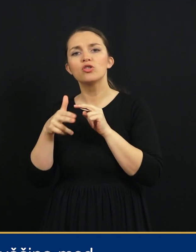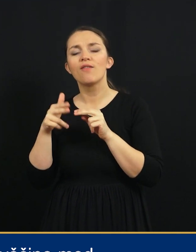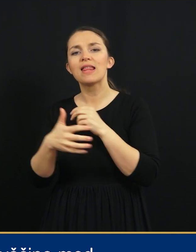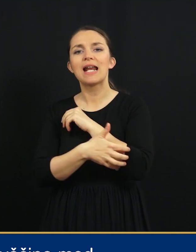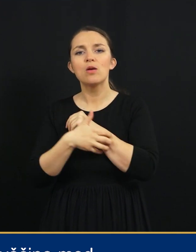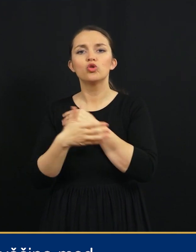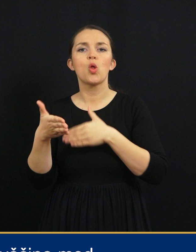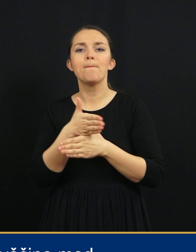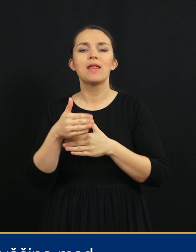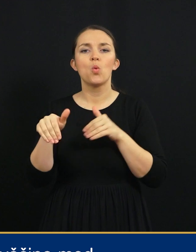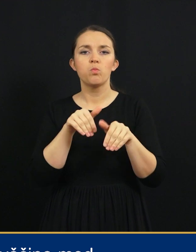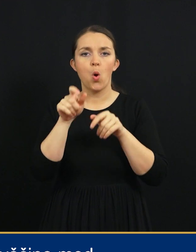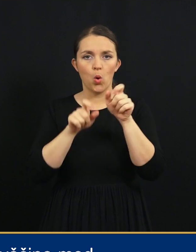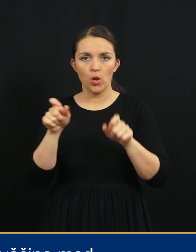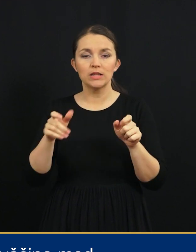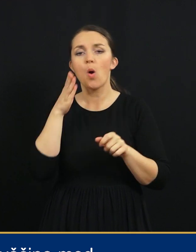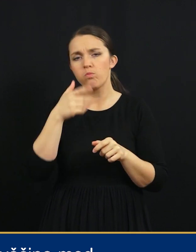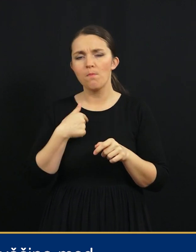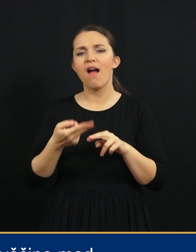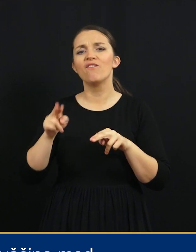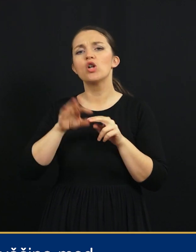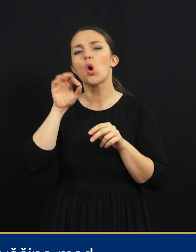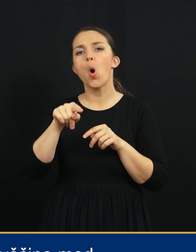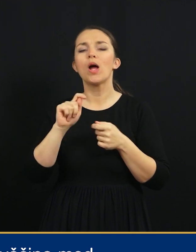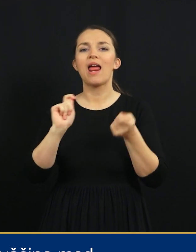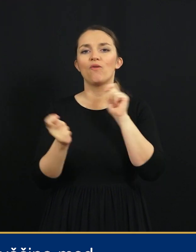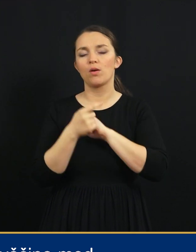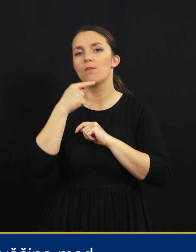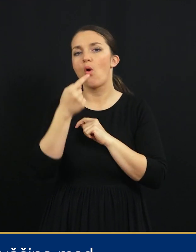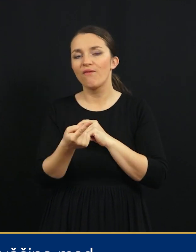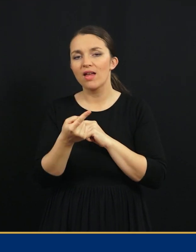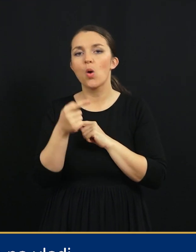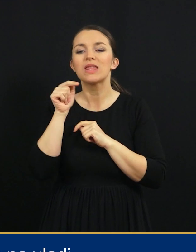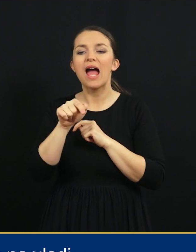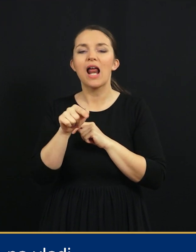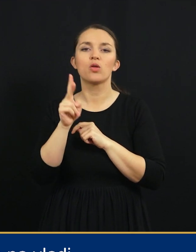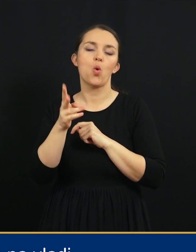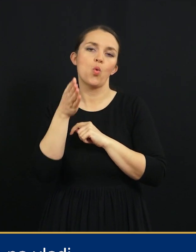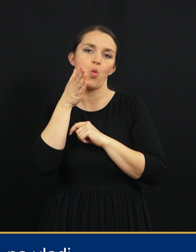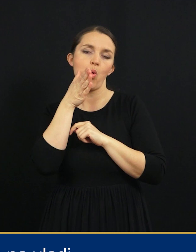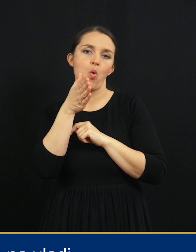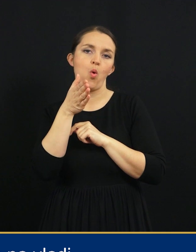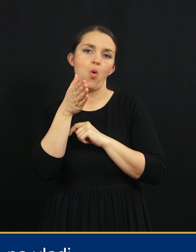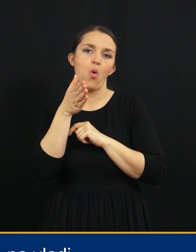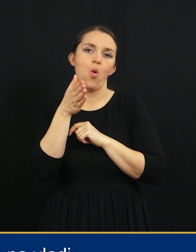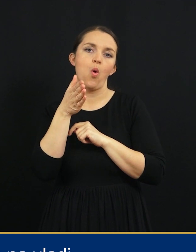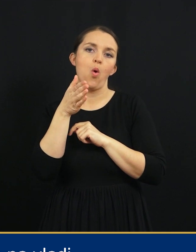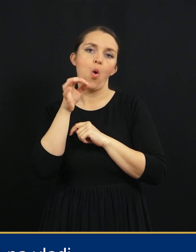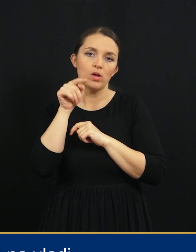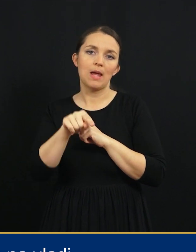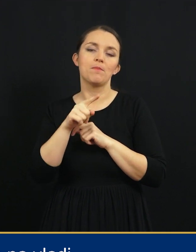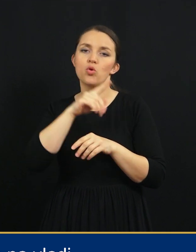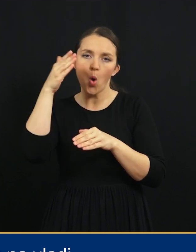preprečevati revščino med upokojenci. Bom pa več o sami reformi povedal, ko se o